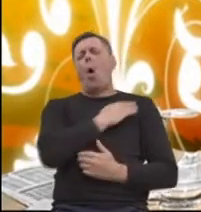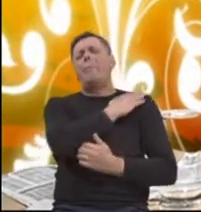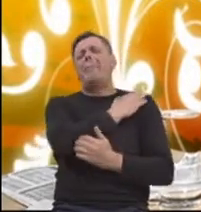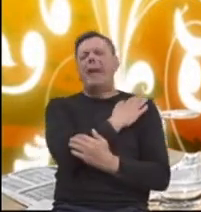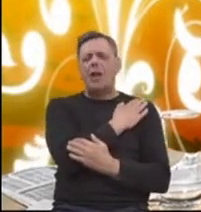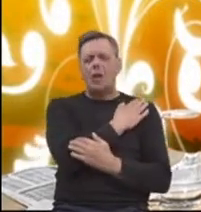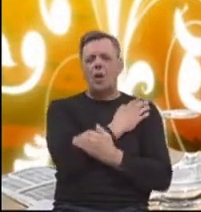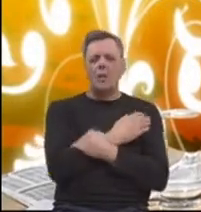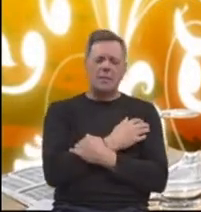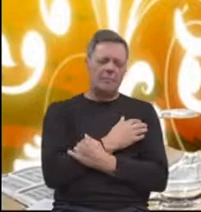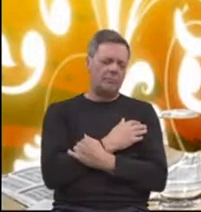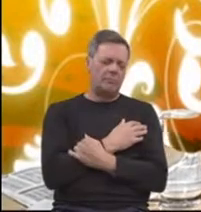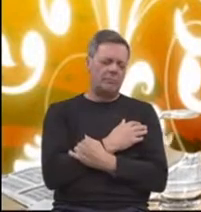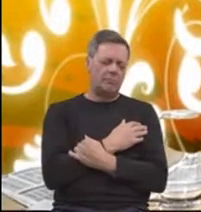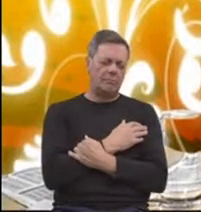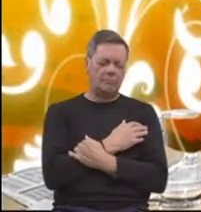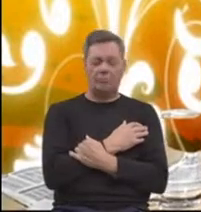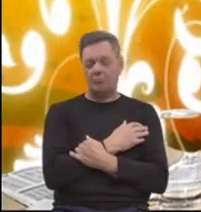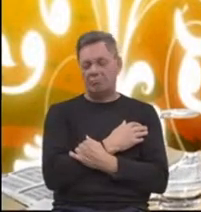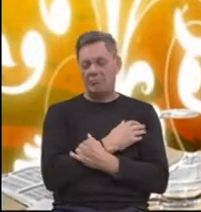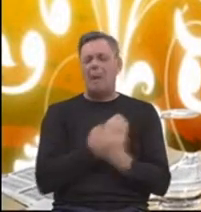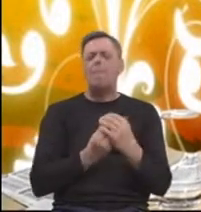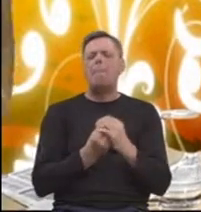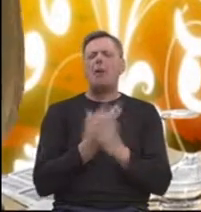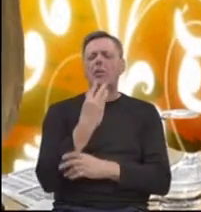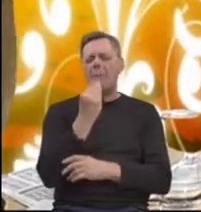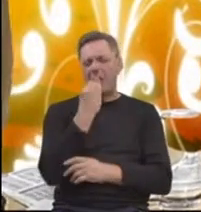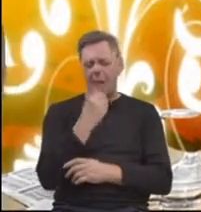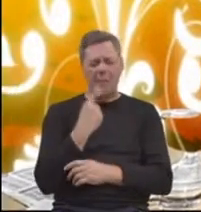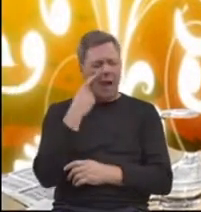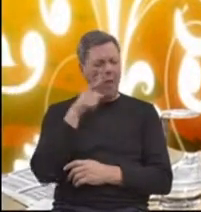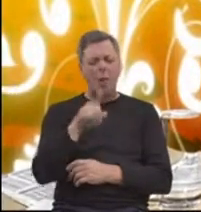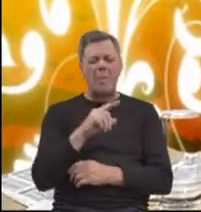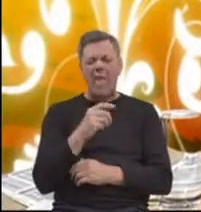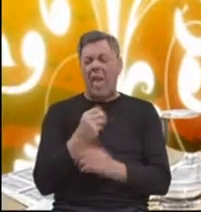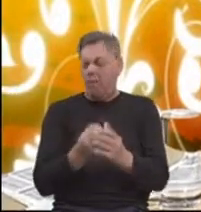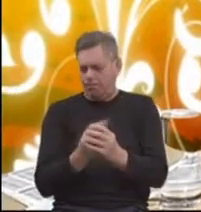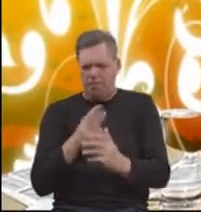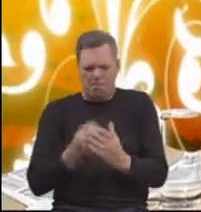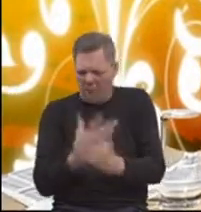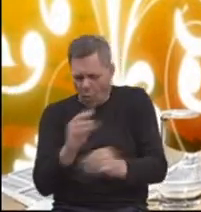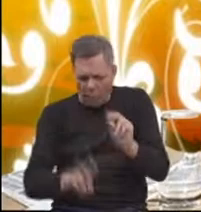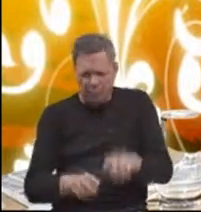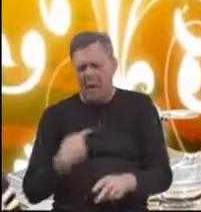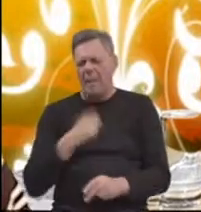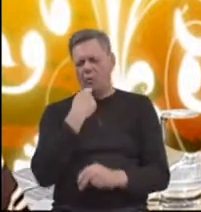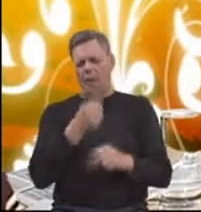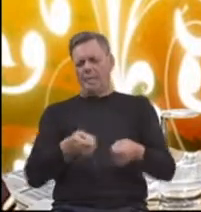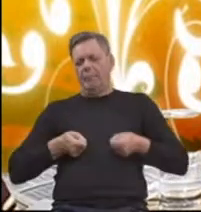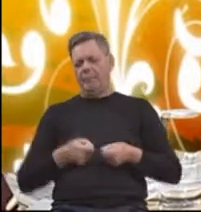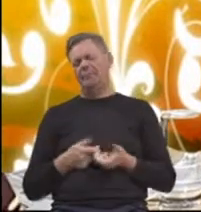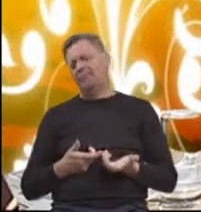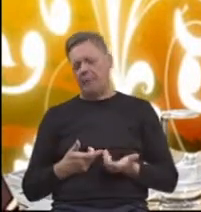opterećenost biološki uzgojenim namirnica. Ako to nije biološki, ja to neću jesti. Ljudi zapravo sebi prikraćuju